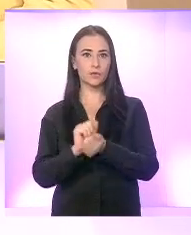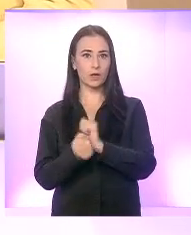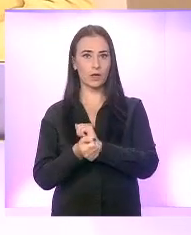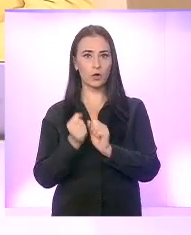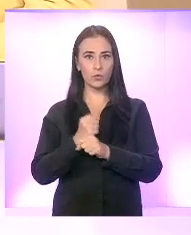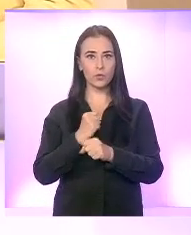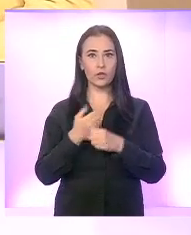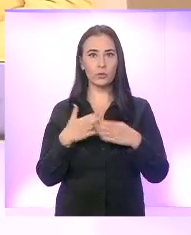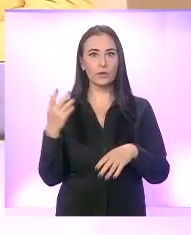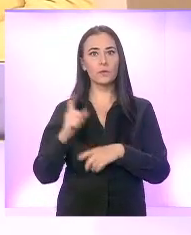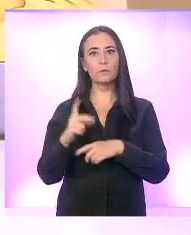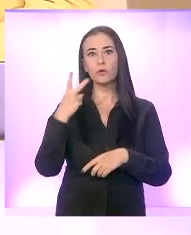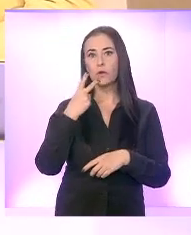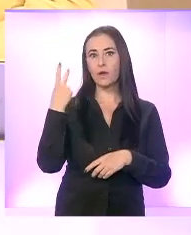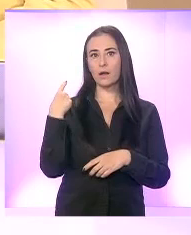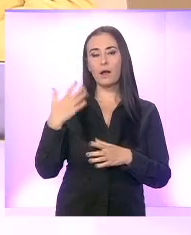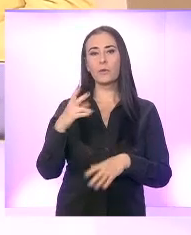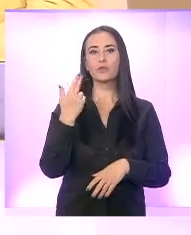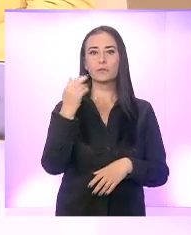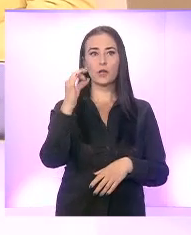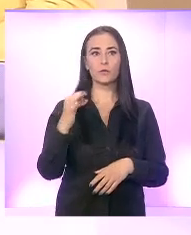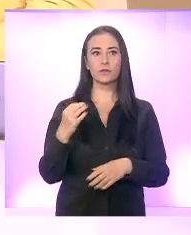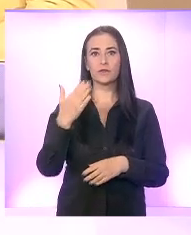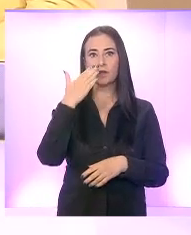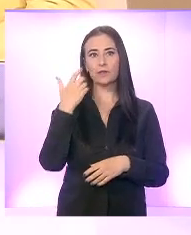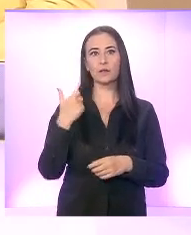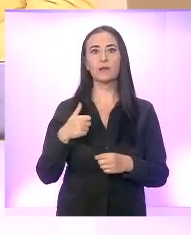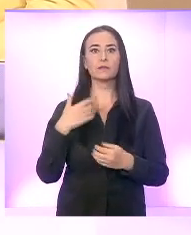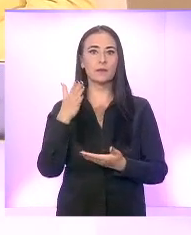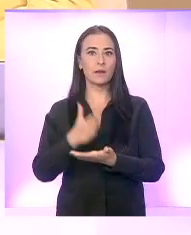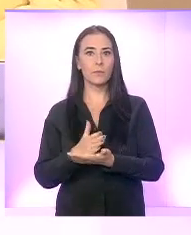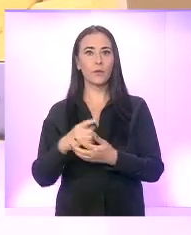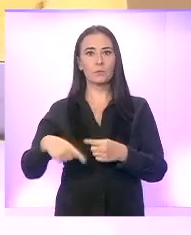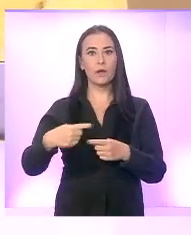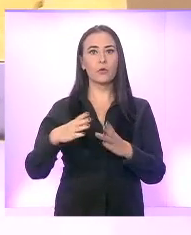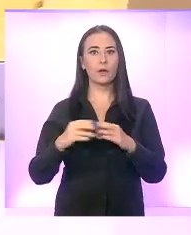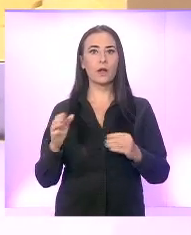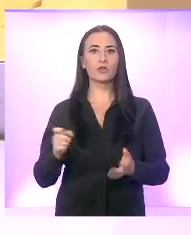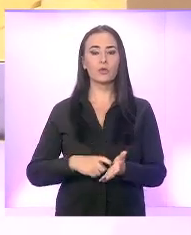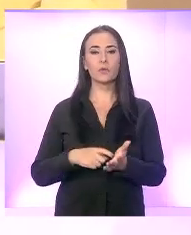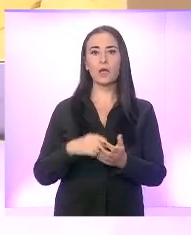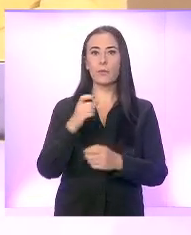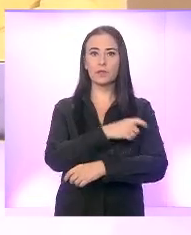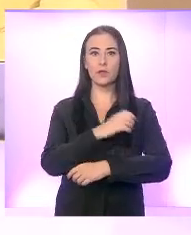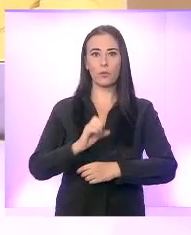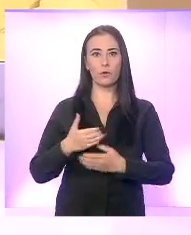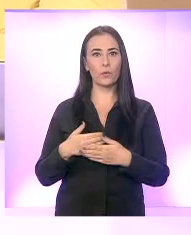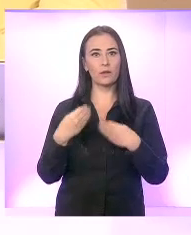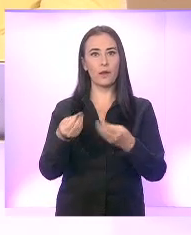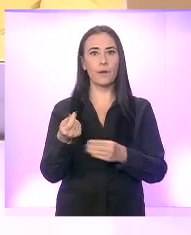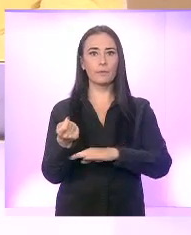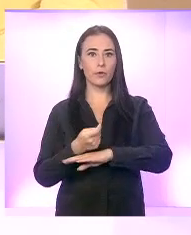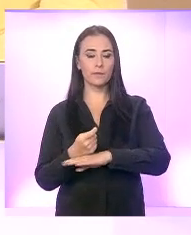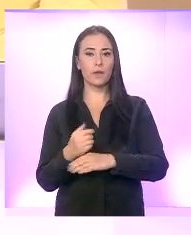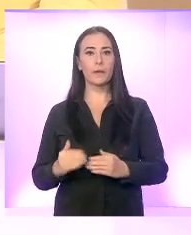de 40% cât ar fi trebuit să fie. Drept urmare, România a cerut Comisiei Europene, care ne-a dat banii pentru proiect, o